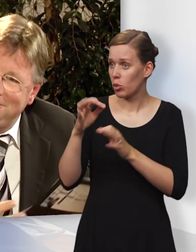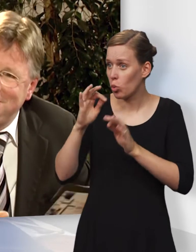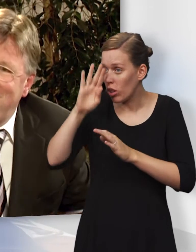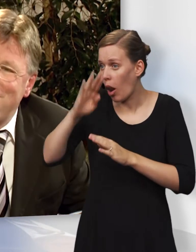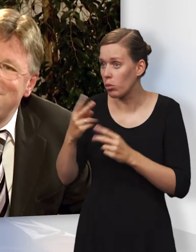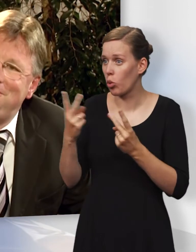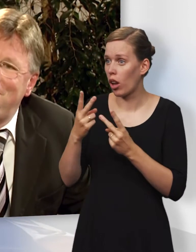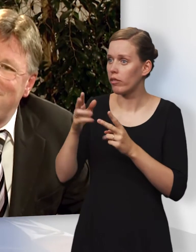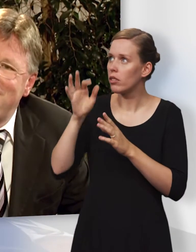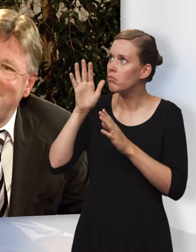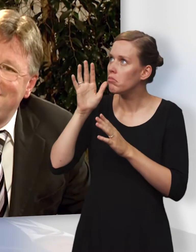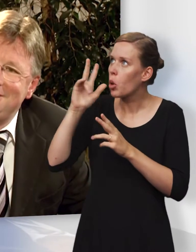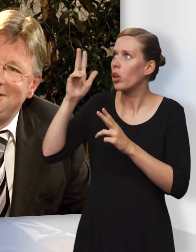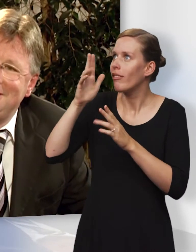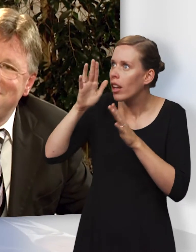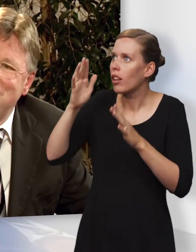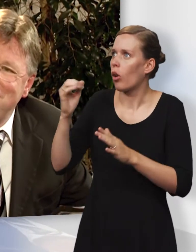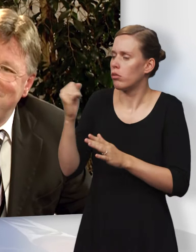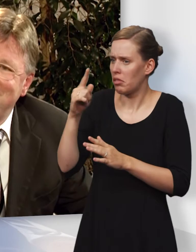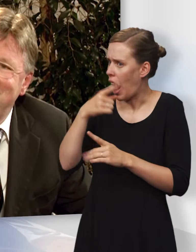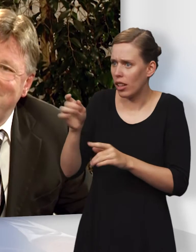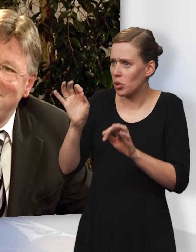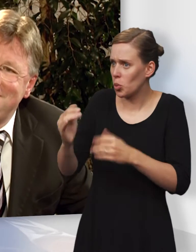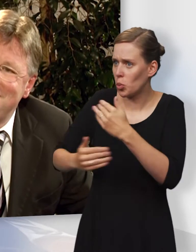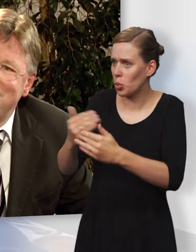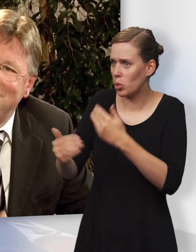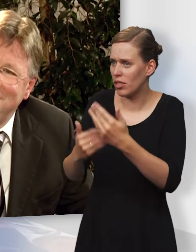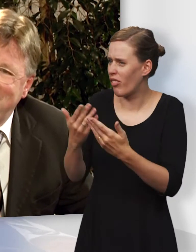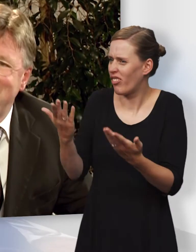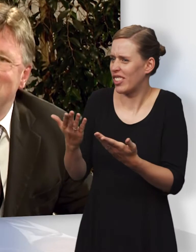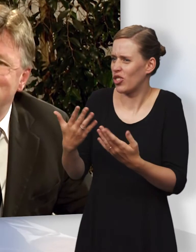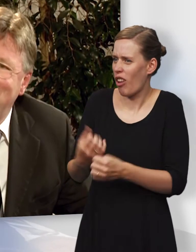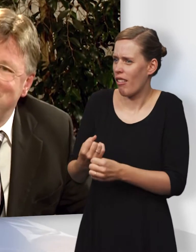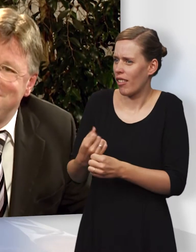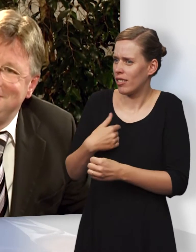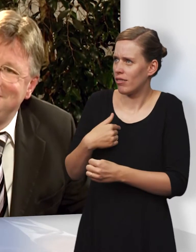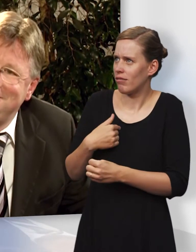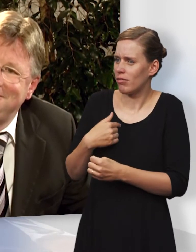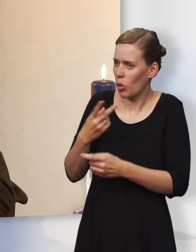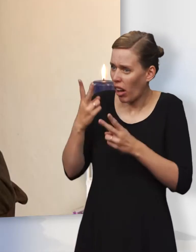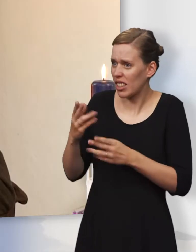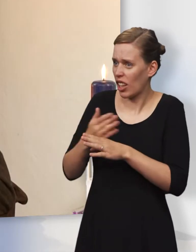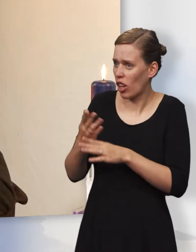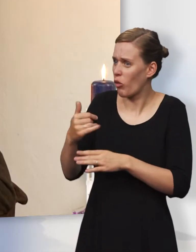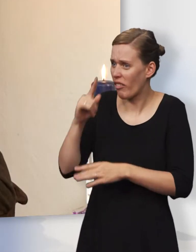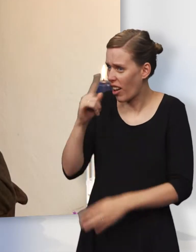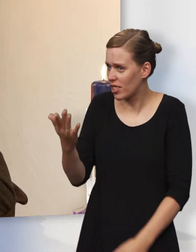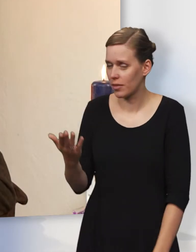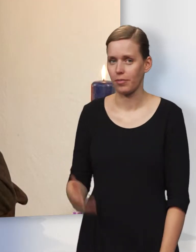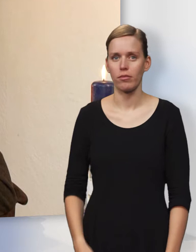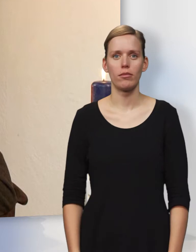so gottvertrauensvoll werden, dass das alles gut wird und dass das so die richtigen Entscheidungen sind? Ja, das